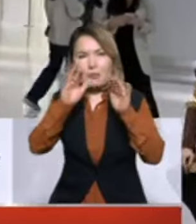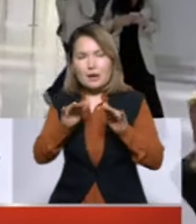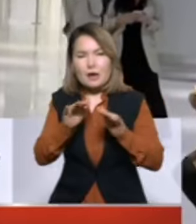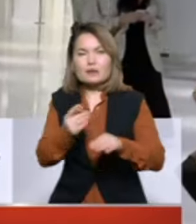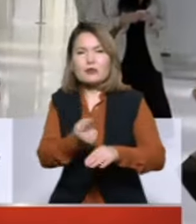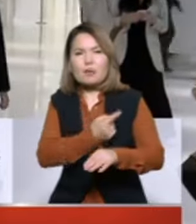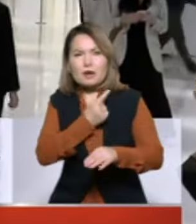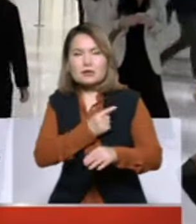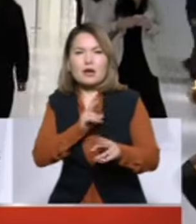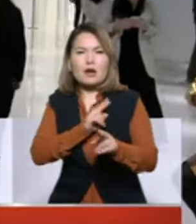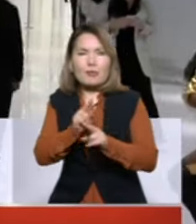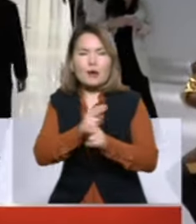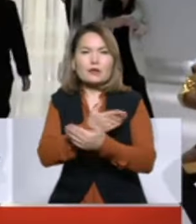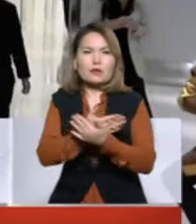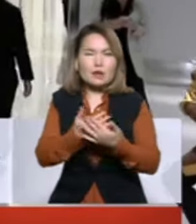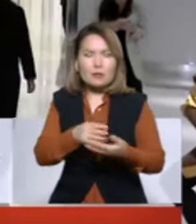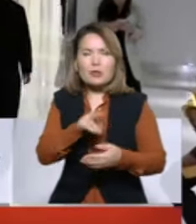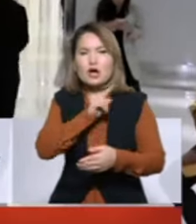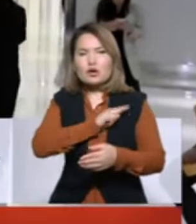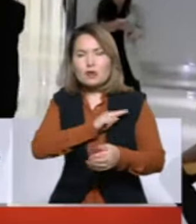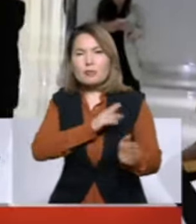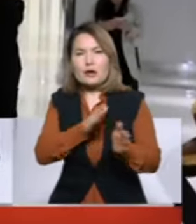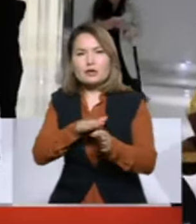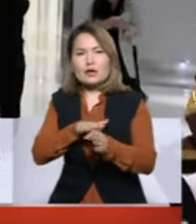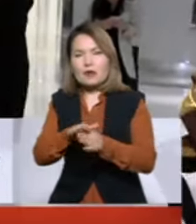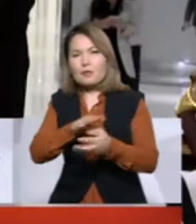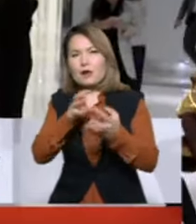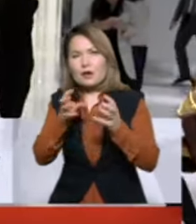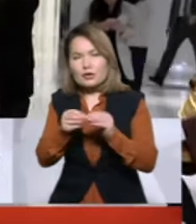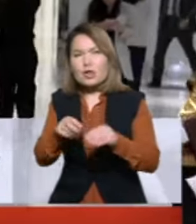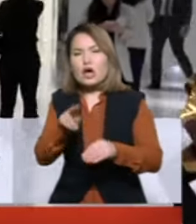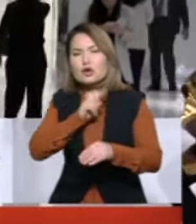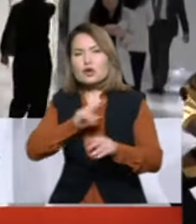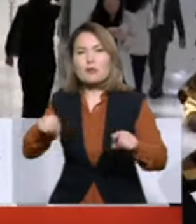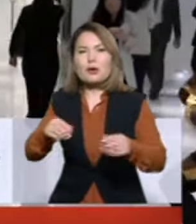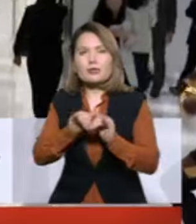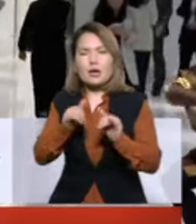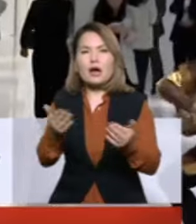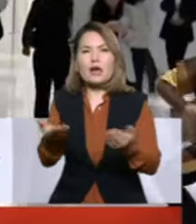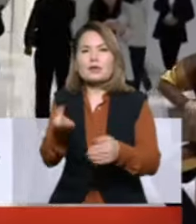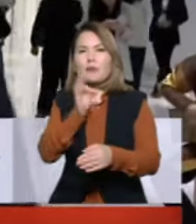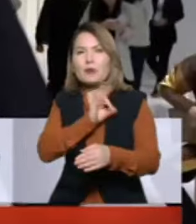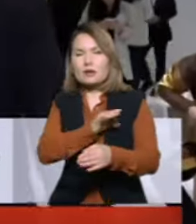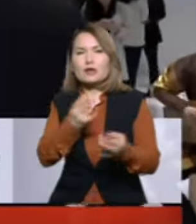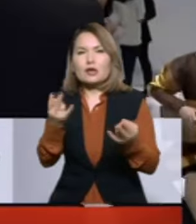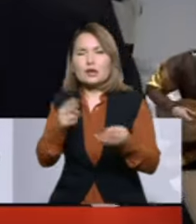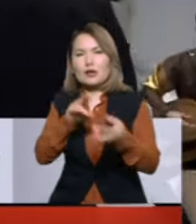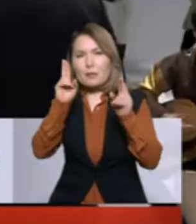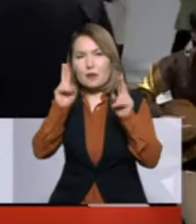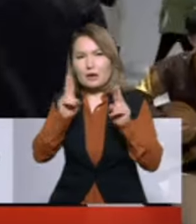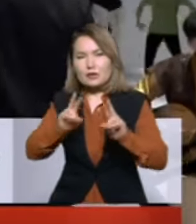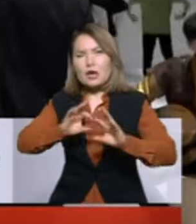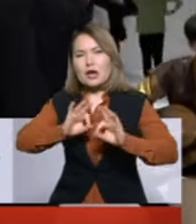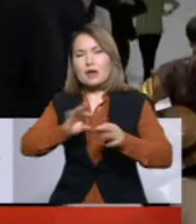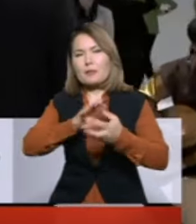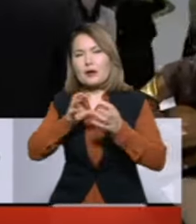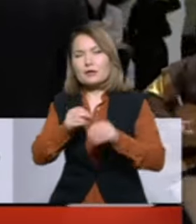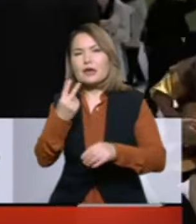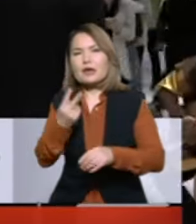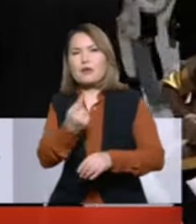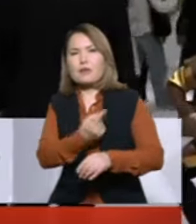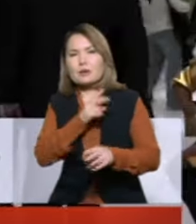жасанды интеллектіні ақпарат таратуда қалай өнімді, яғни жұмысты өндіру үшін қалай пайдаланамыз. Сол мақсатта екі